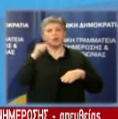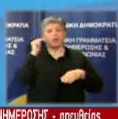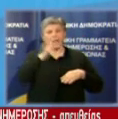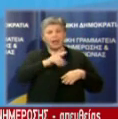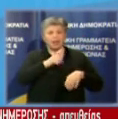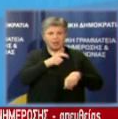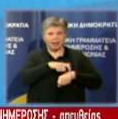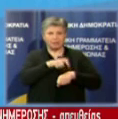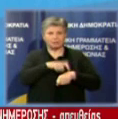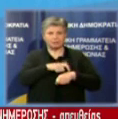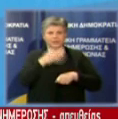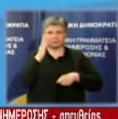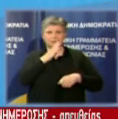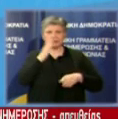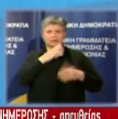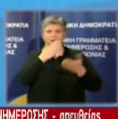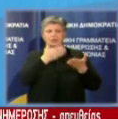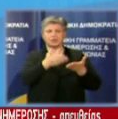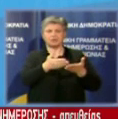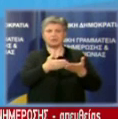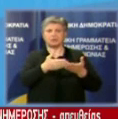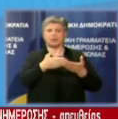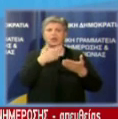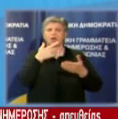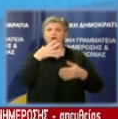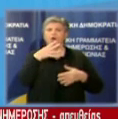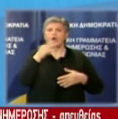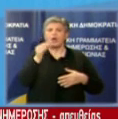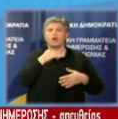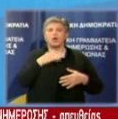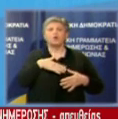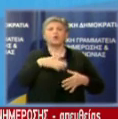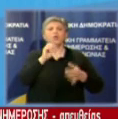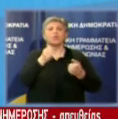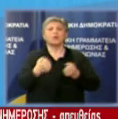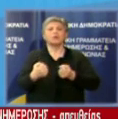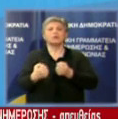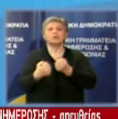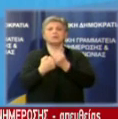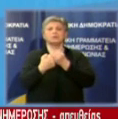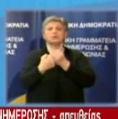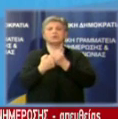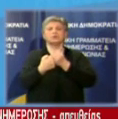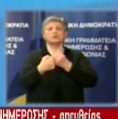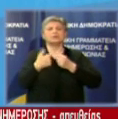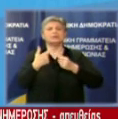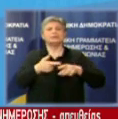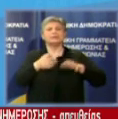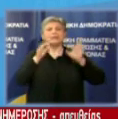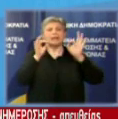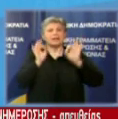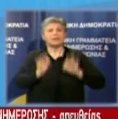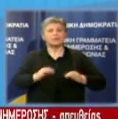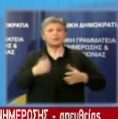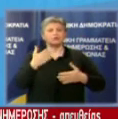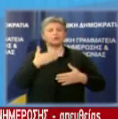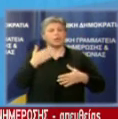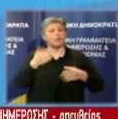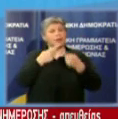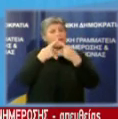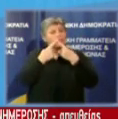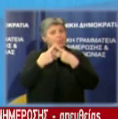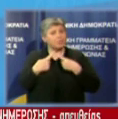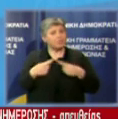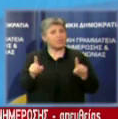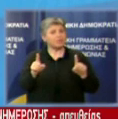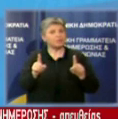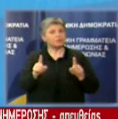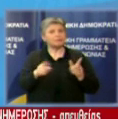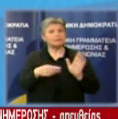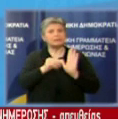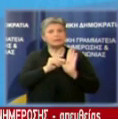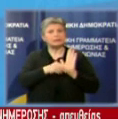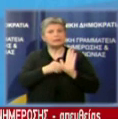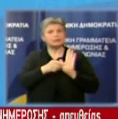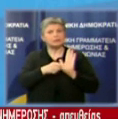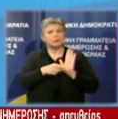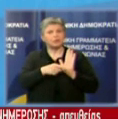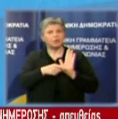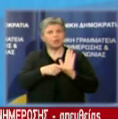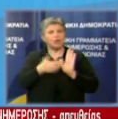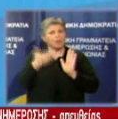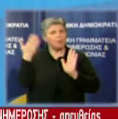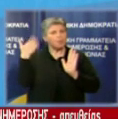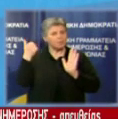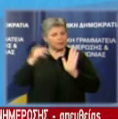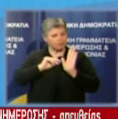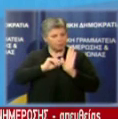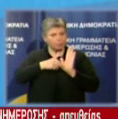εκτίθεται, διότι δεν υποστηρίζει αρκετά γιατί πρέπει να μιλήσουμε για άλλη συμφωνία και όχι αυτή που το καλοκαίρι